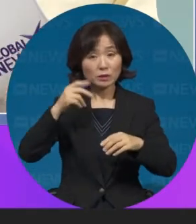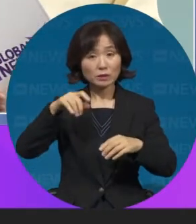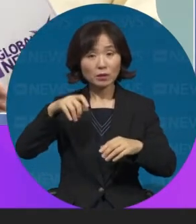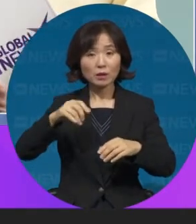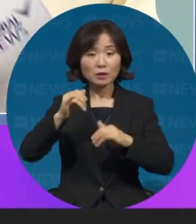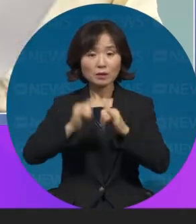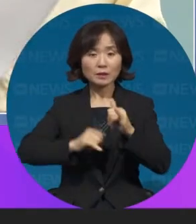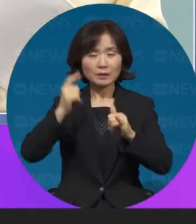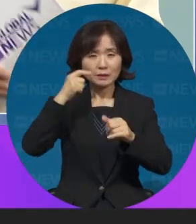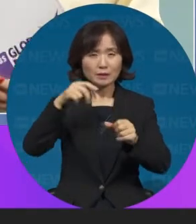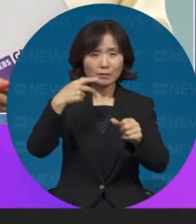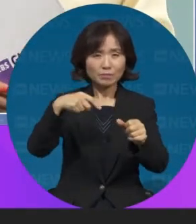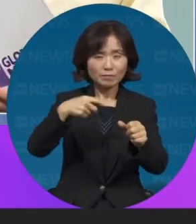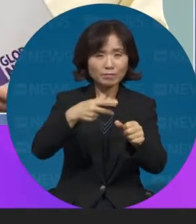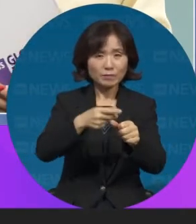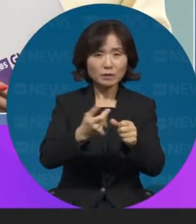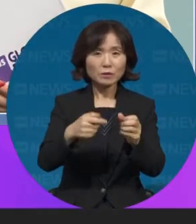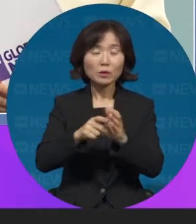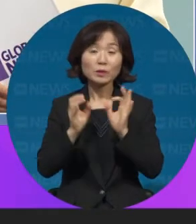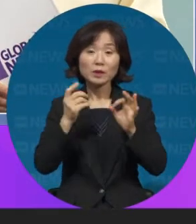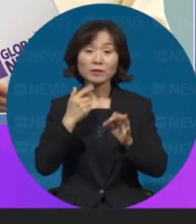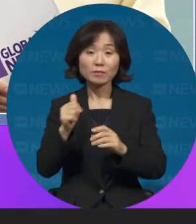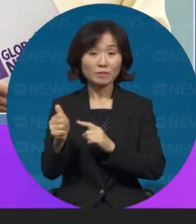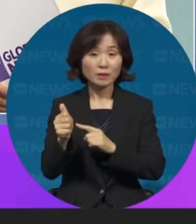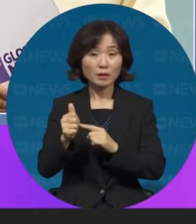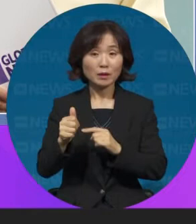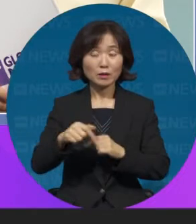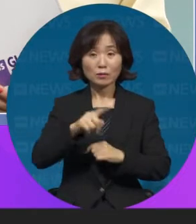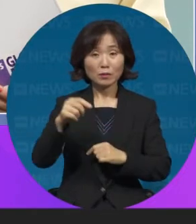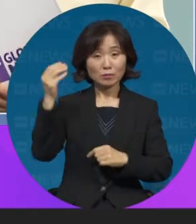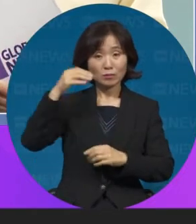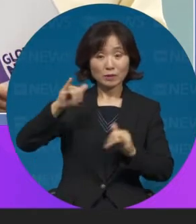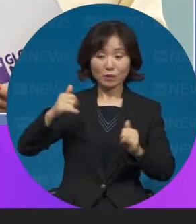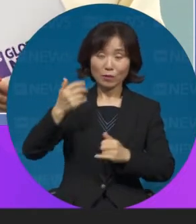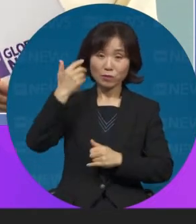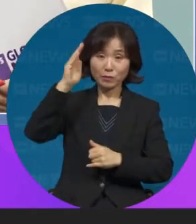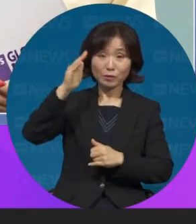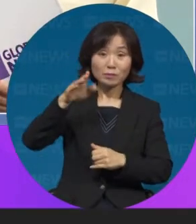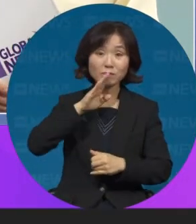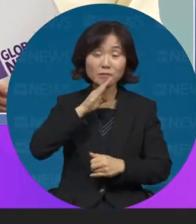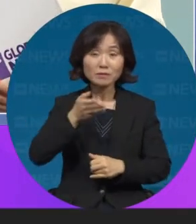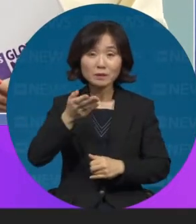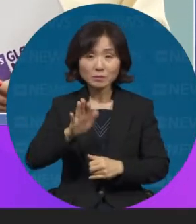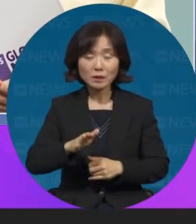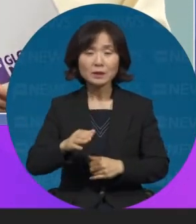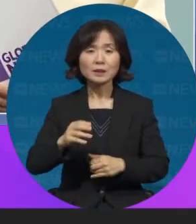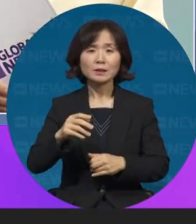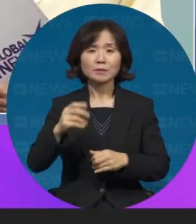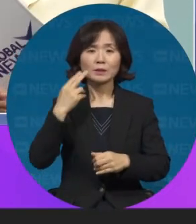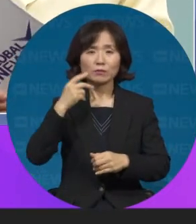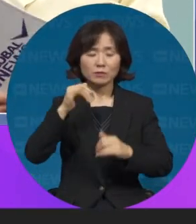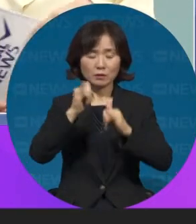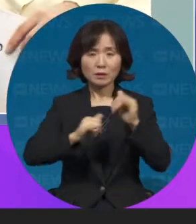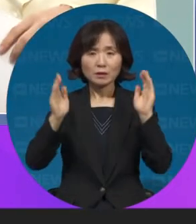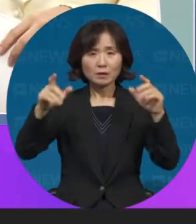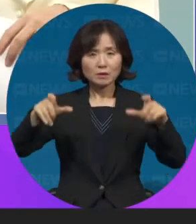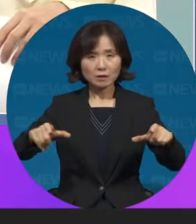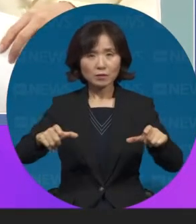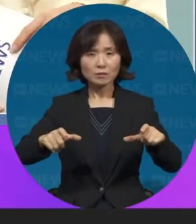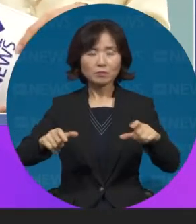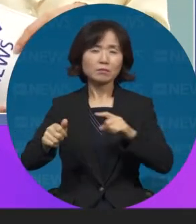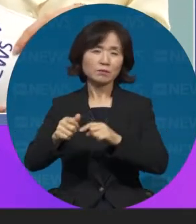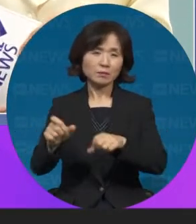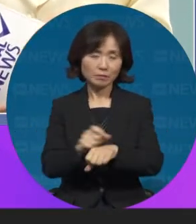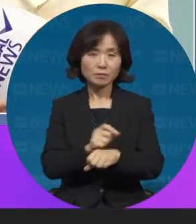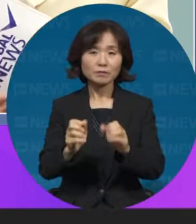내쉬. 우리에겐 조금 생소한 인물이지만 이 미국 역사학계에서 그가 걸어온 길은 그 누구보다 특별했다고 하는데요. 그는